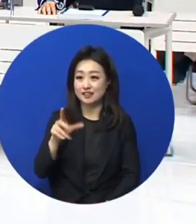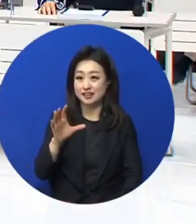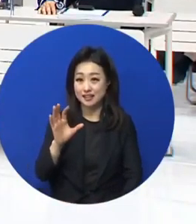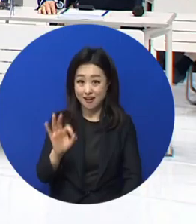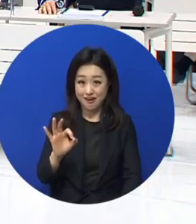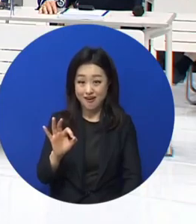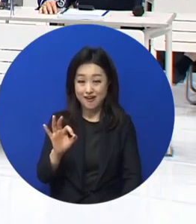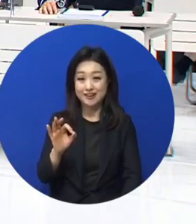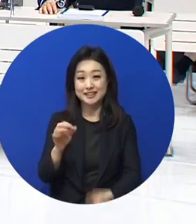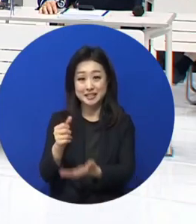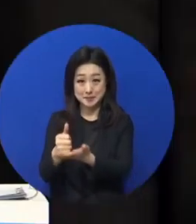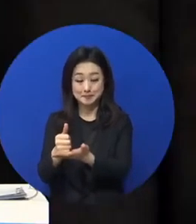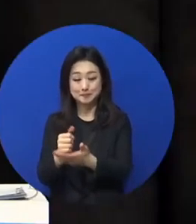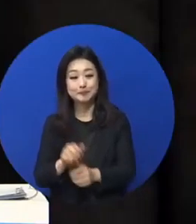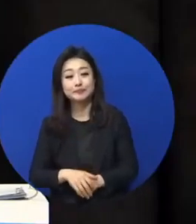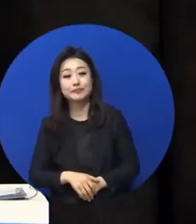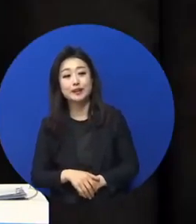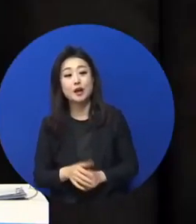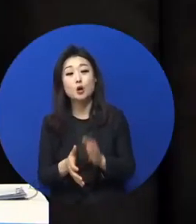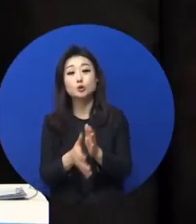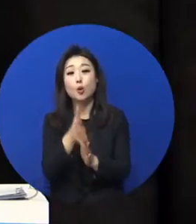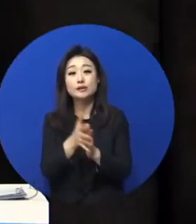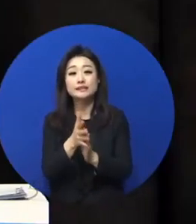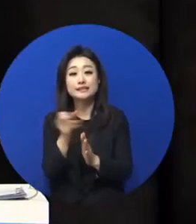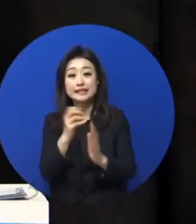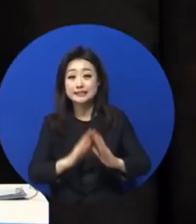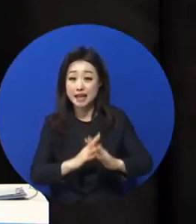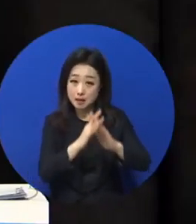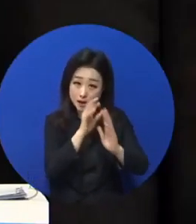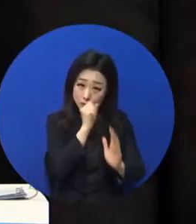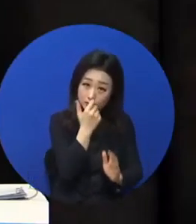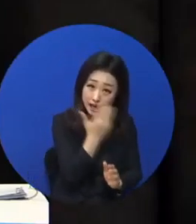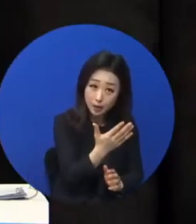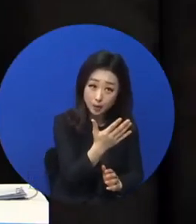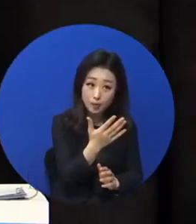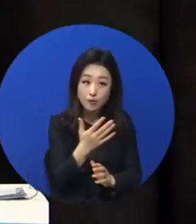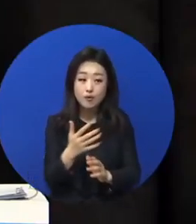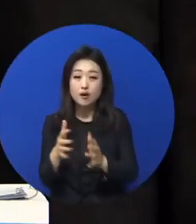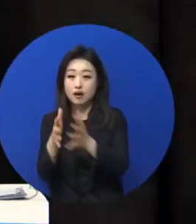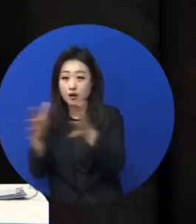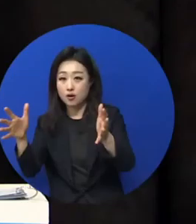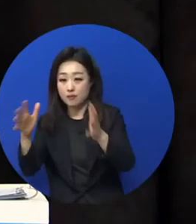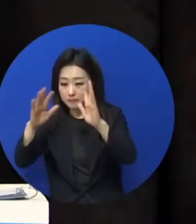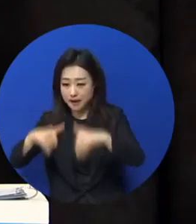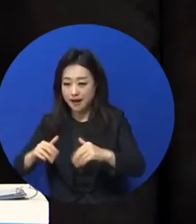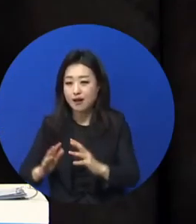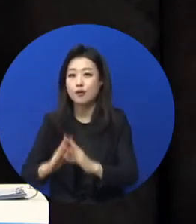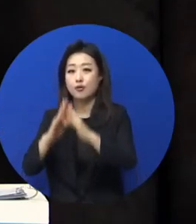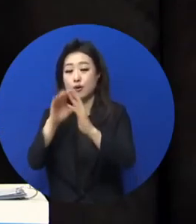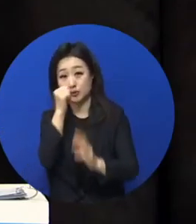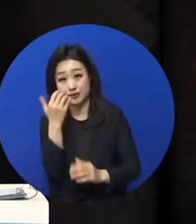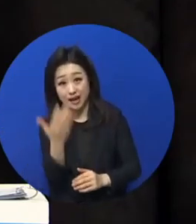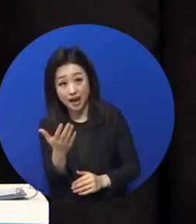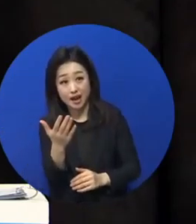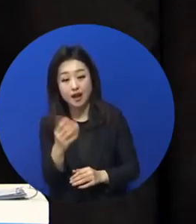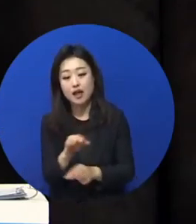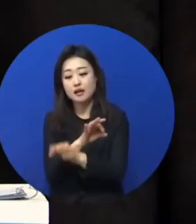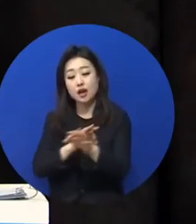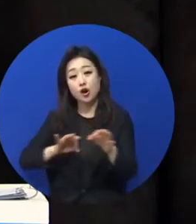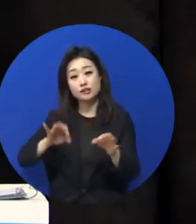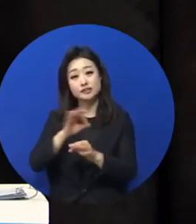국민 질문입니다. 도시의 재개발이 나을까요? 재건축을 해서 도시 공생이 나을까요? 경제의